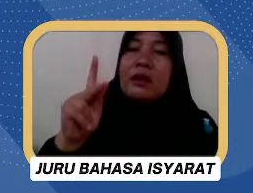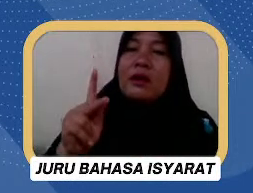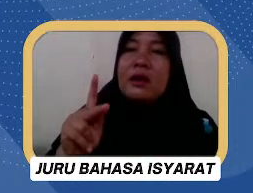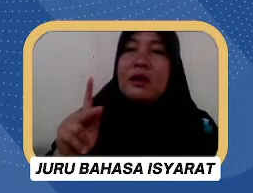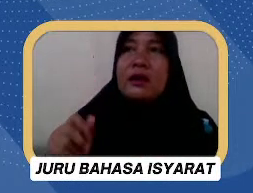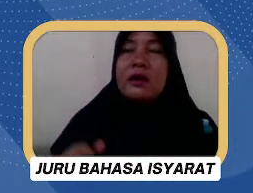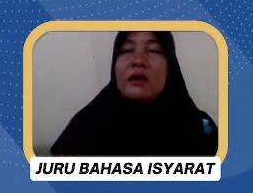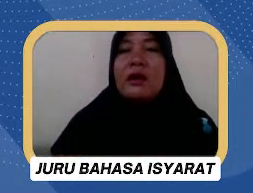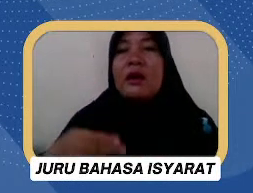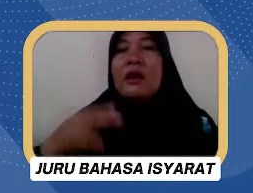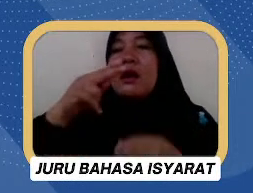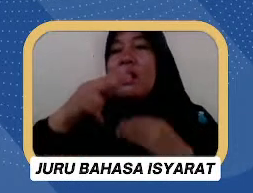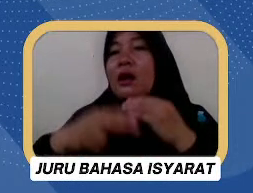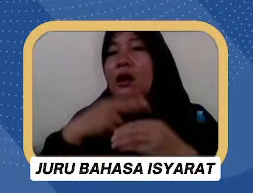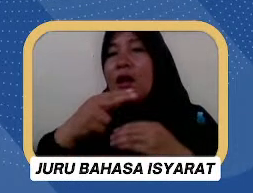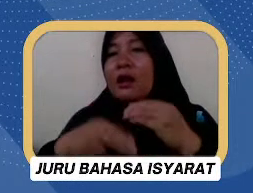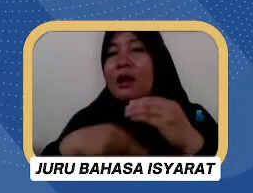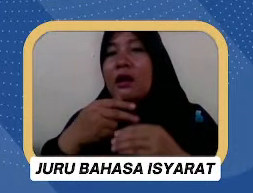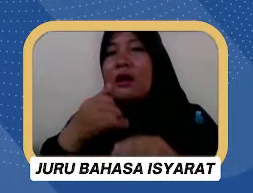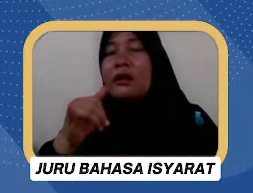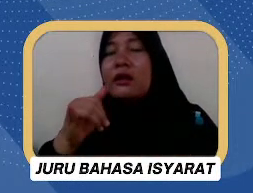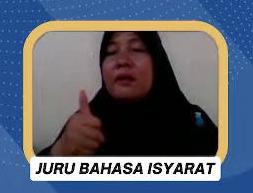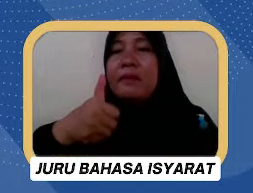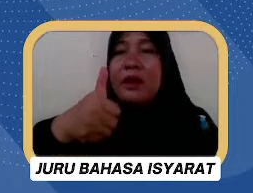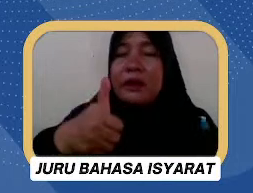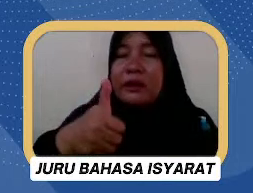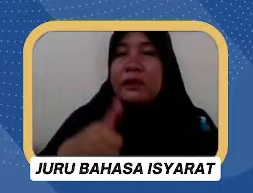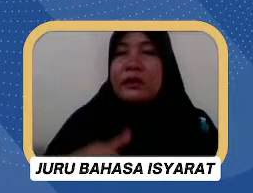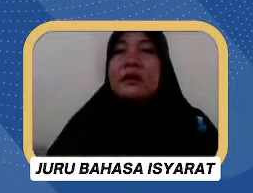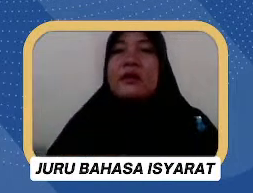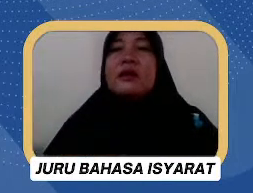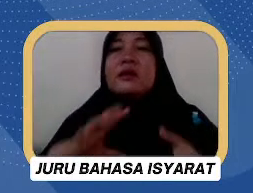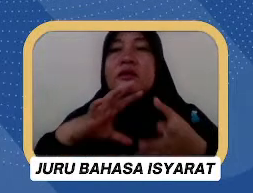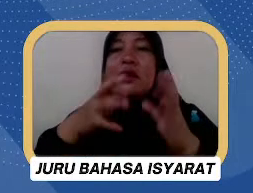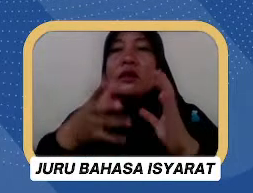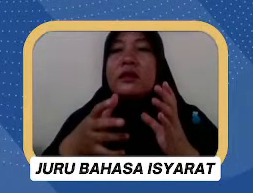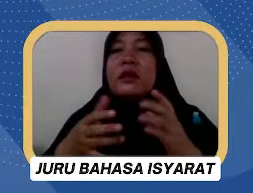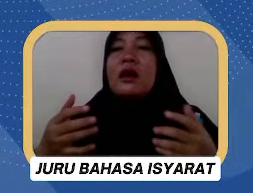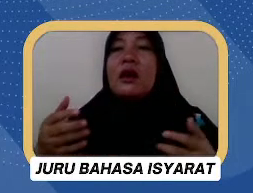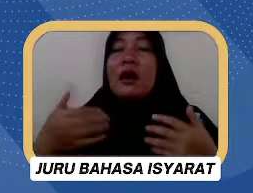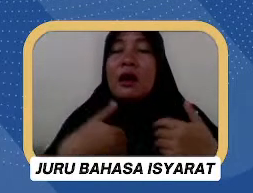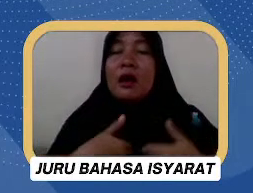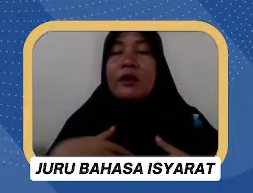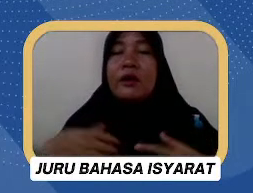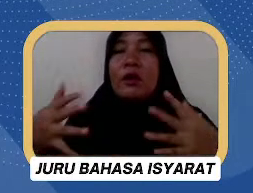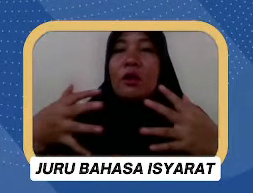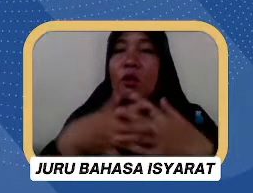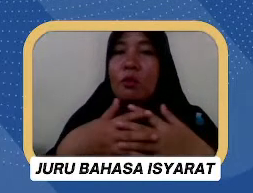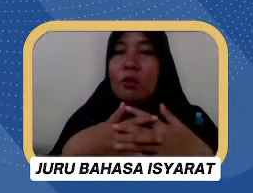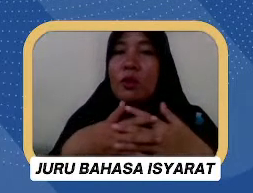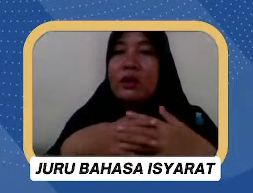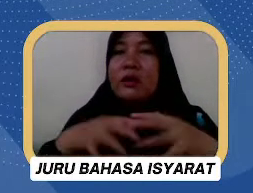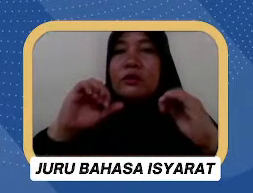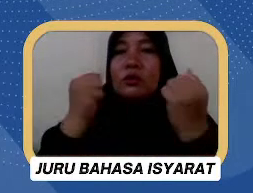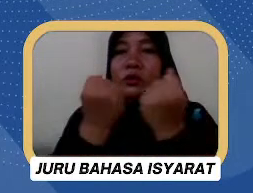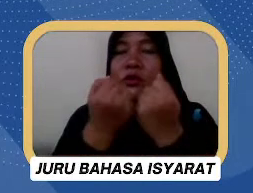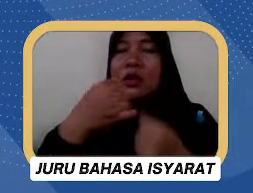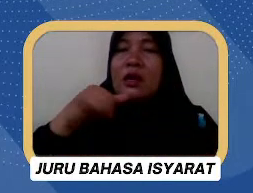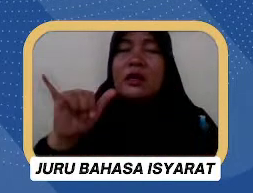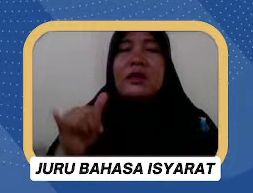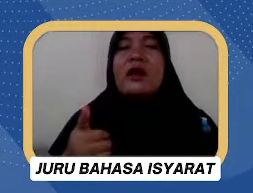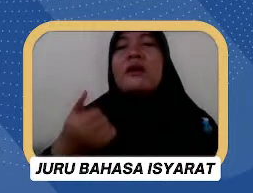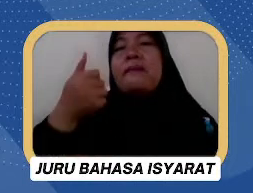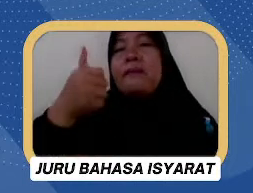kondusif, kemudian membentuk hubungan sosial yang humanis, sekaligus